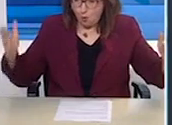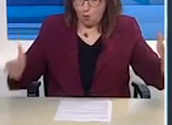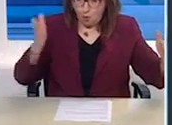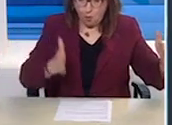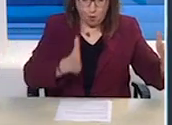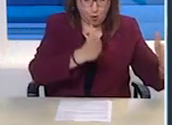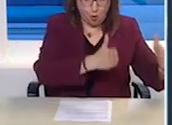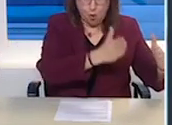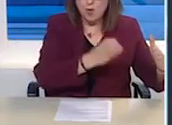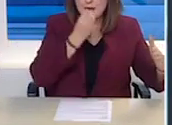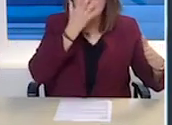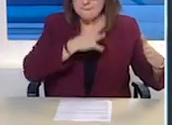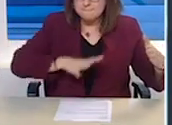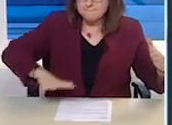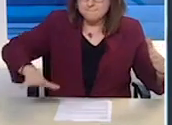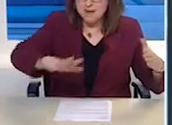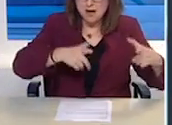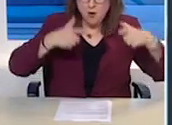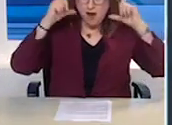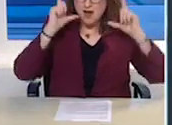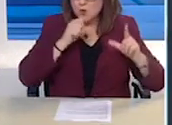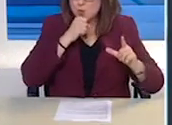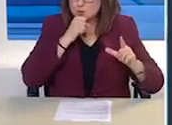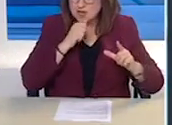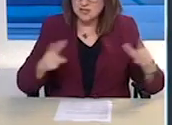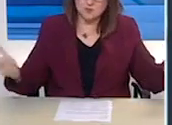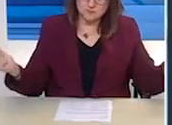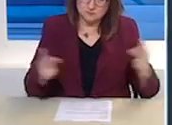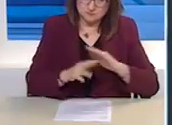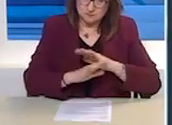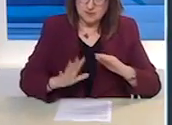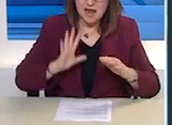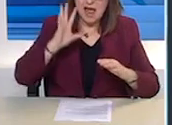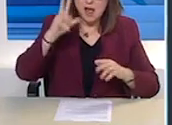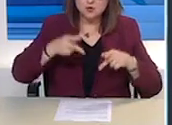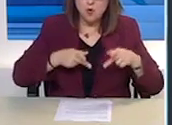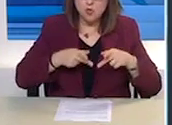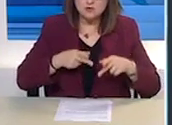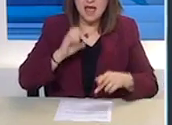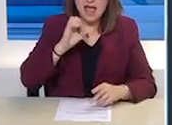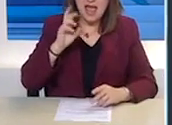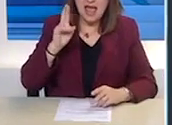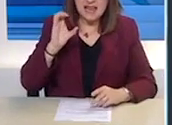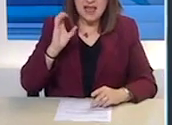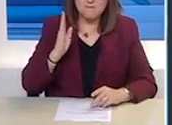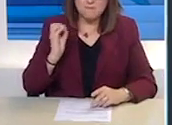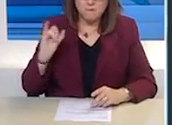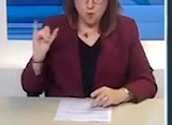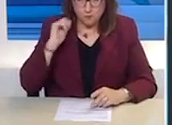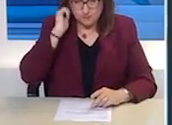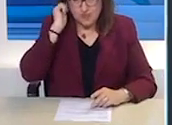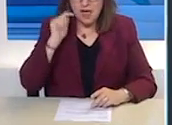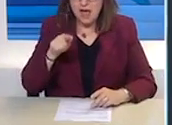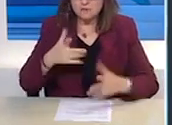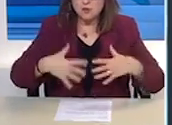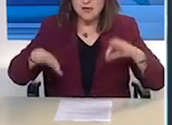του πάρκου του Αγίου Κωνσταντίνου έως και την προέκταση της οδού Περεβού. Ο περιορισμός τίθεται σε ισχύ από τη